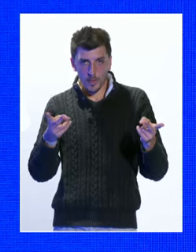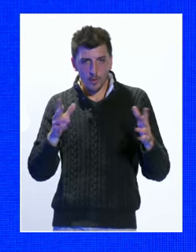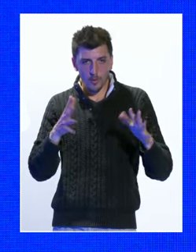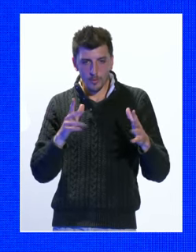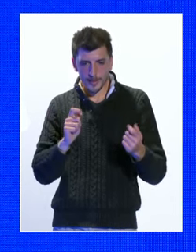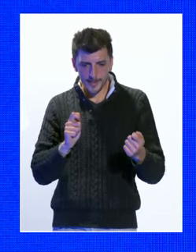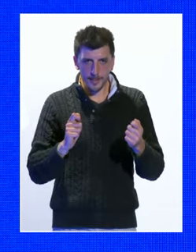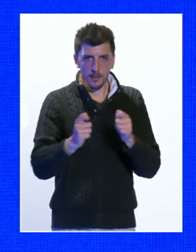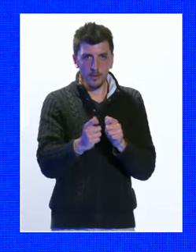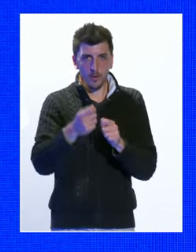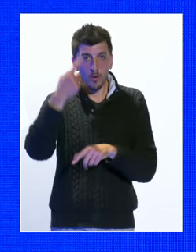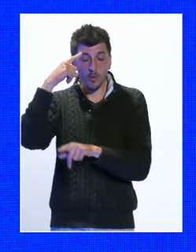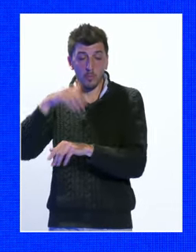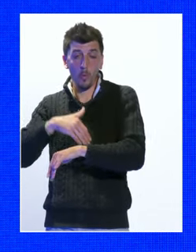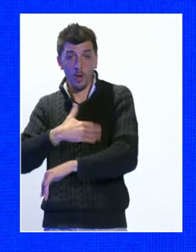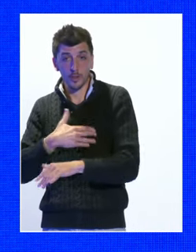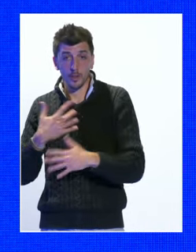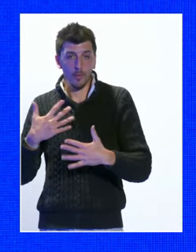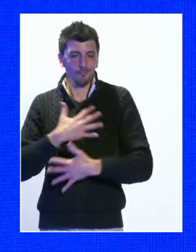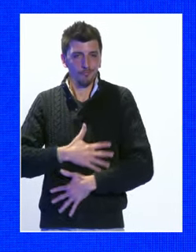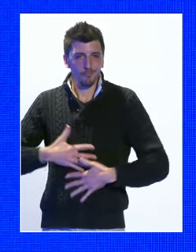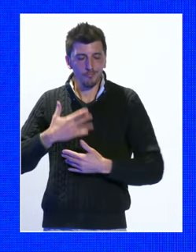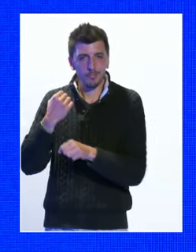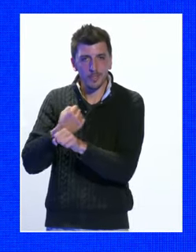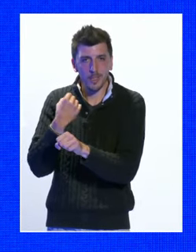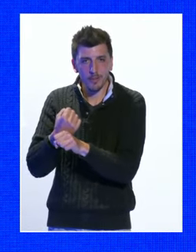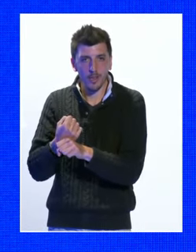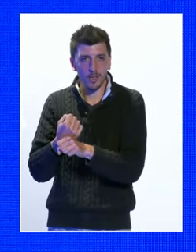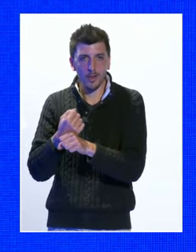les résultats soient meilleurs, grâce à une